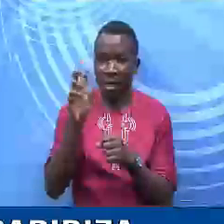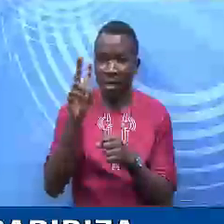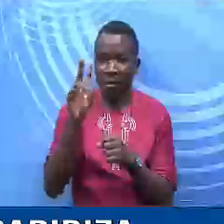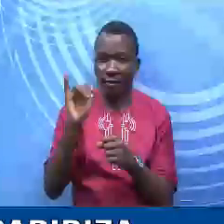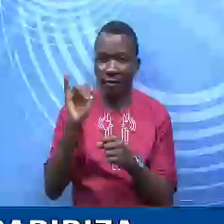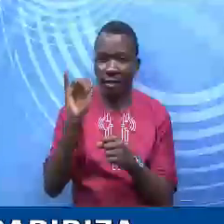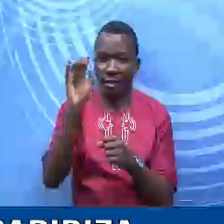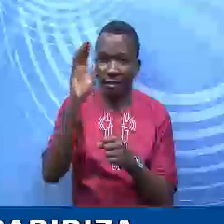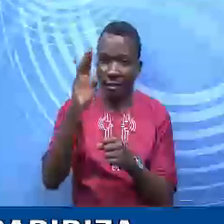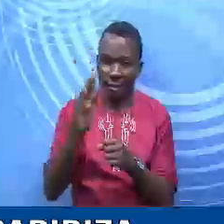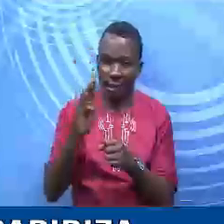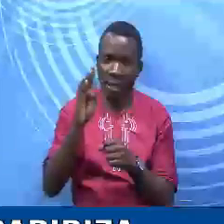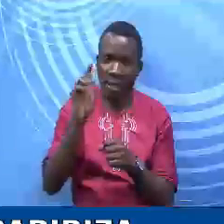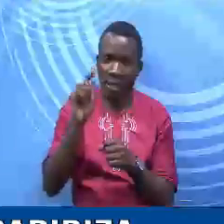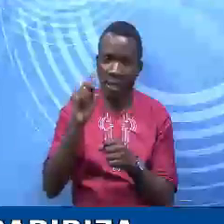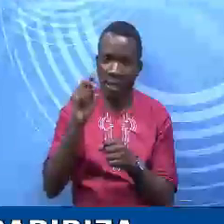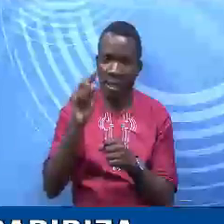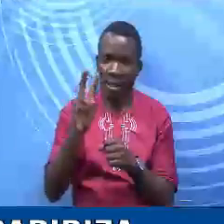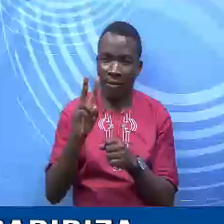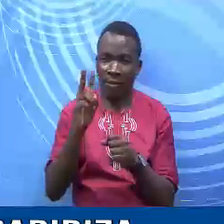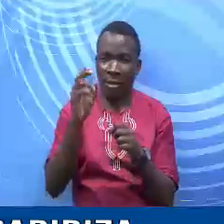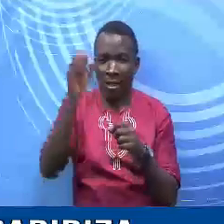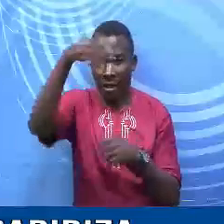TV i Kigali.